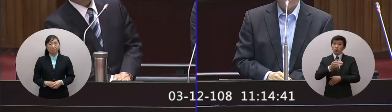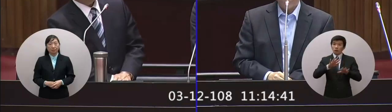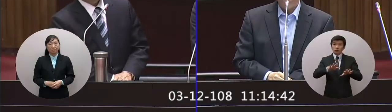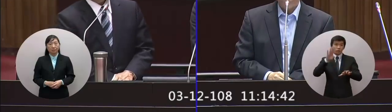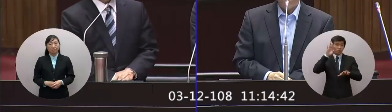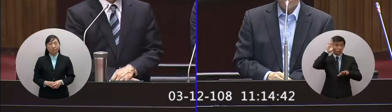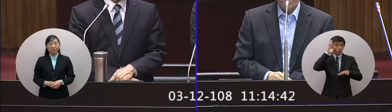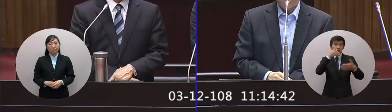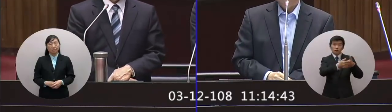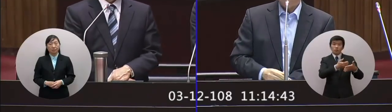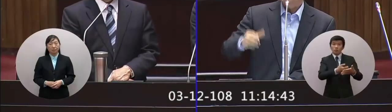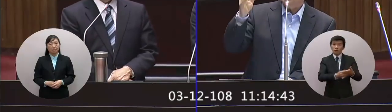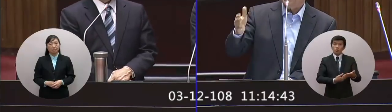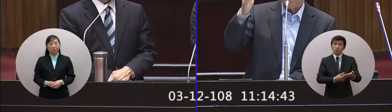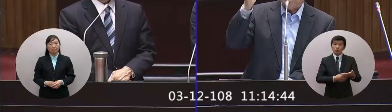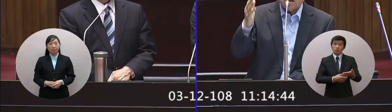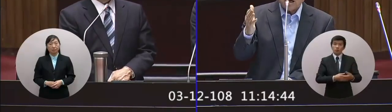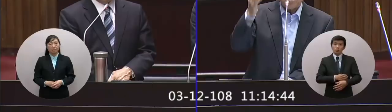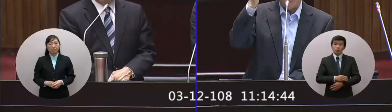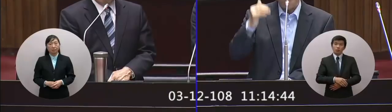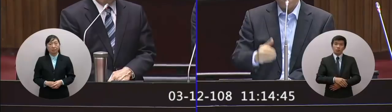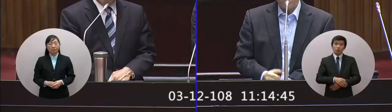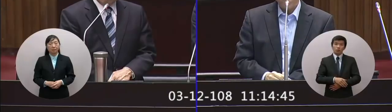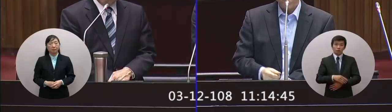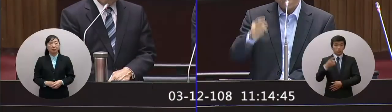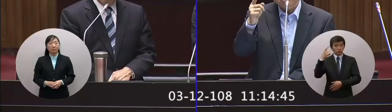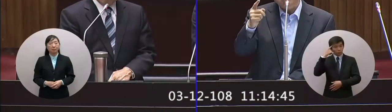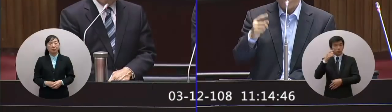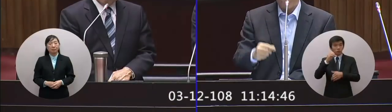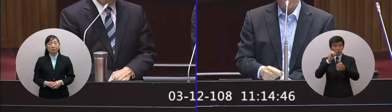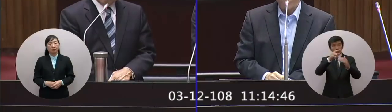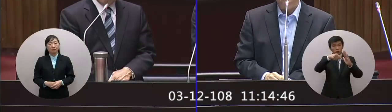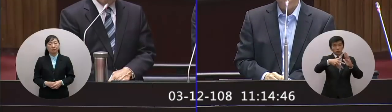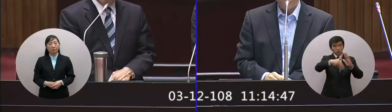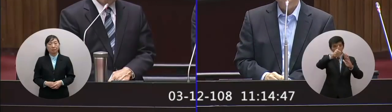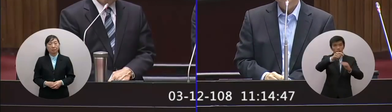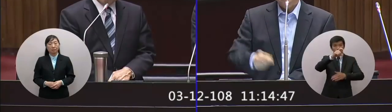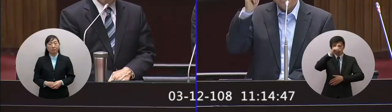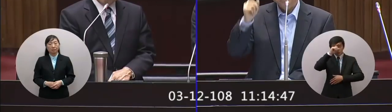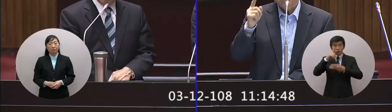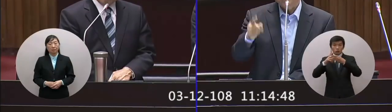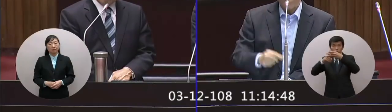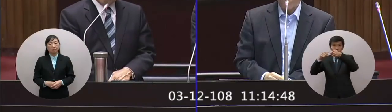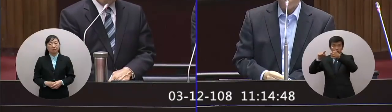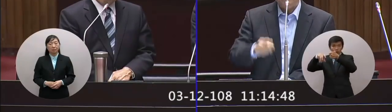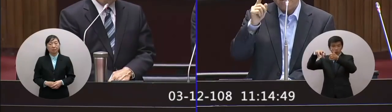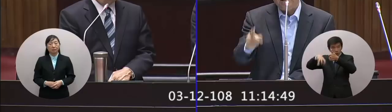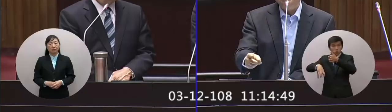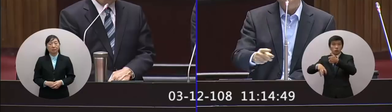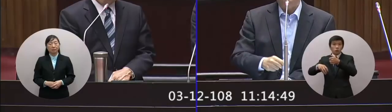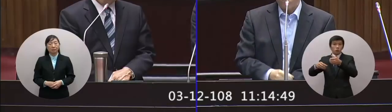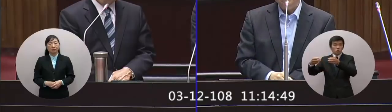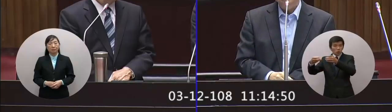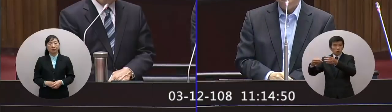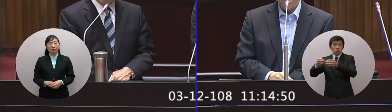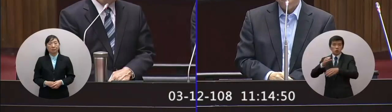样。所以我在这边也要请院长跟主计总处协调一下，科技预算不要把它